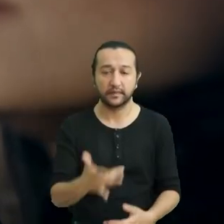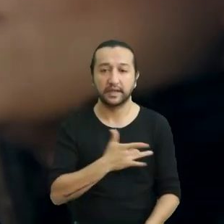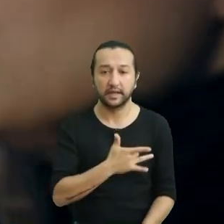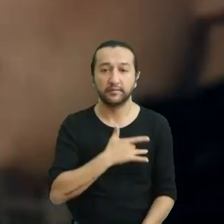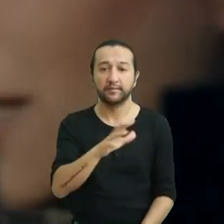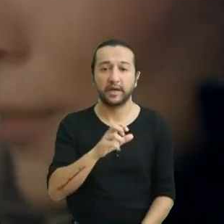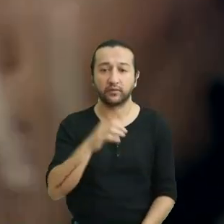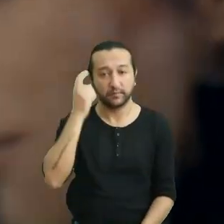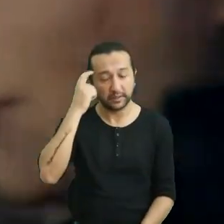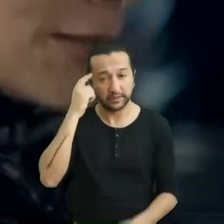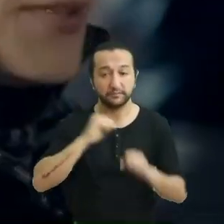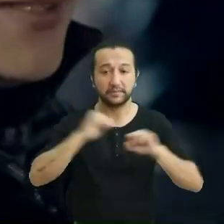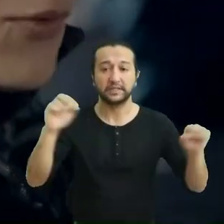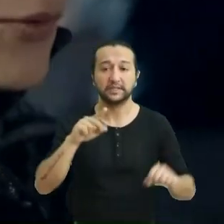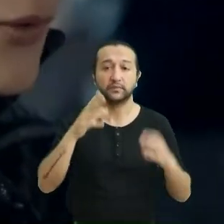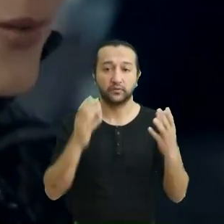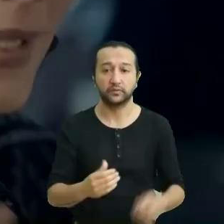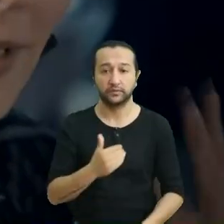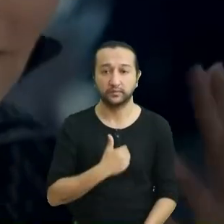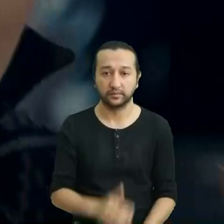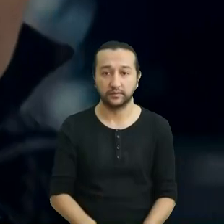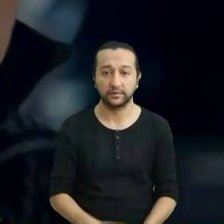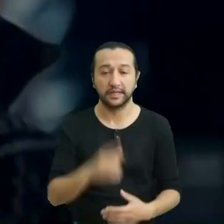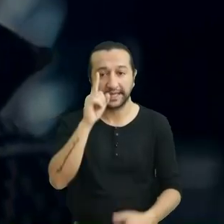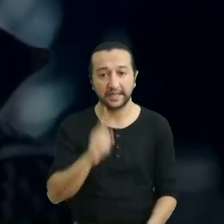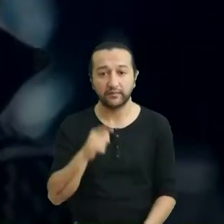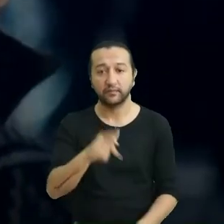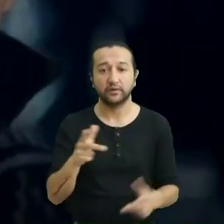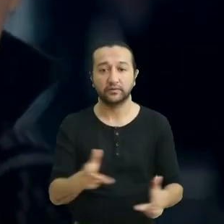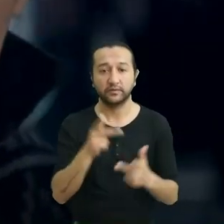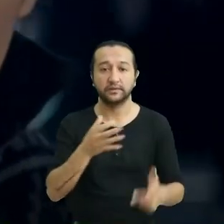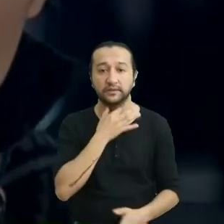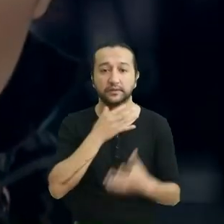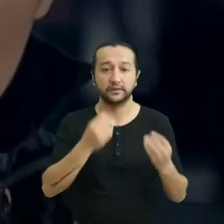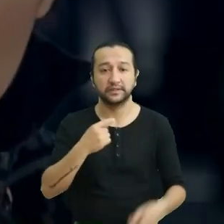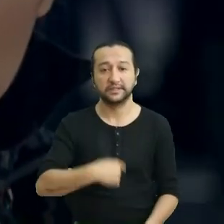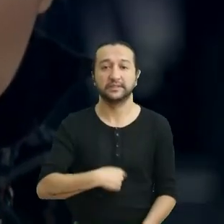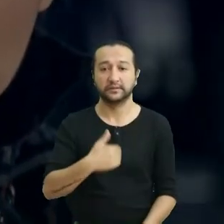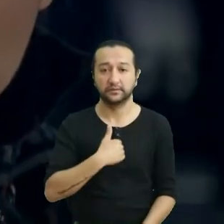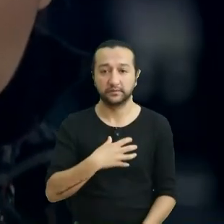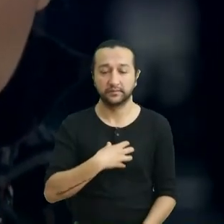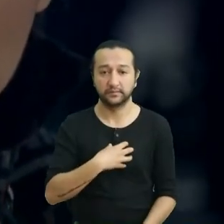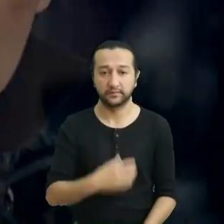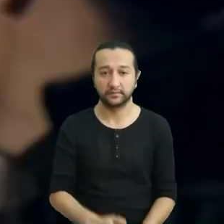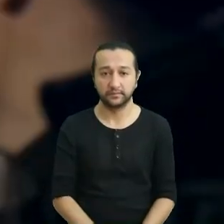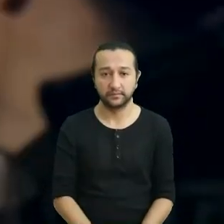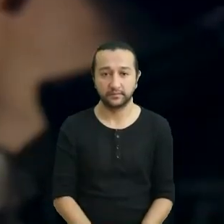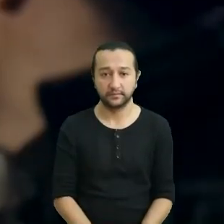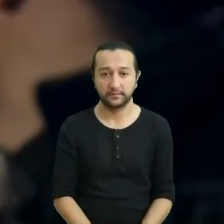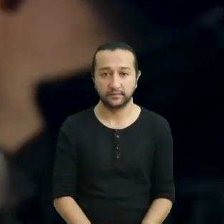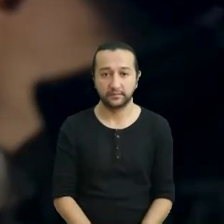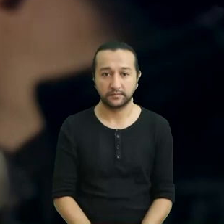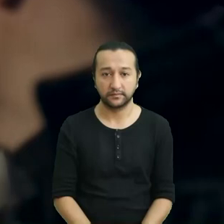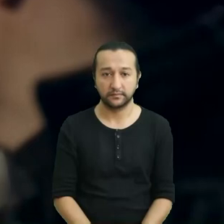Kalbim ağrıyor, böyle beynim patlayacakmış gibi oluyor. İlk defa bu kadar çaresiz hissediyorum. Hüzünlü gözlerle